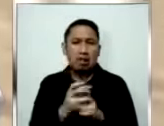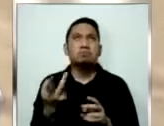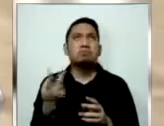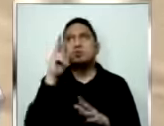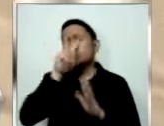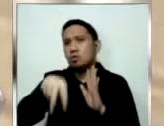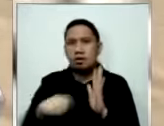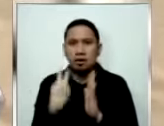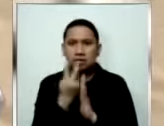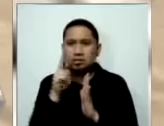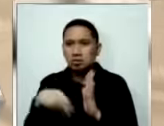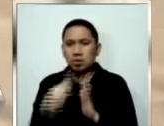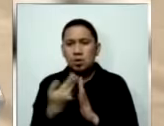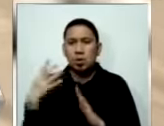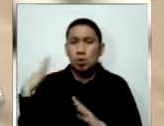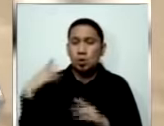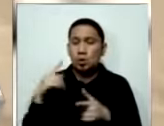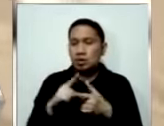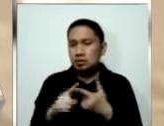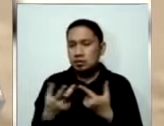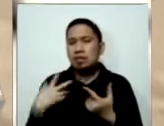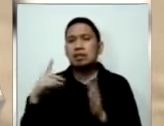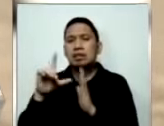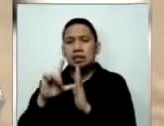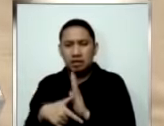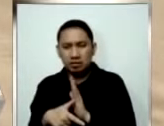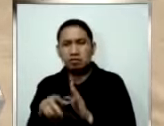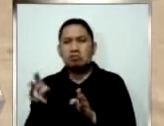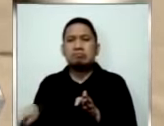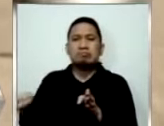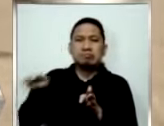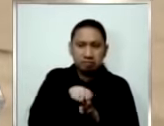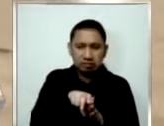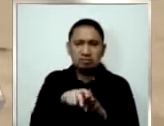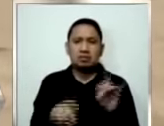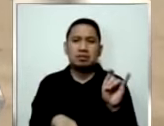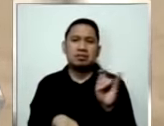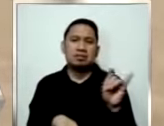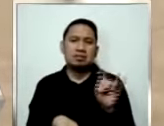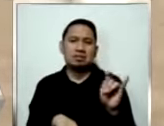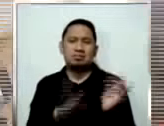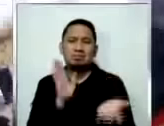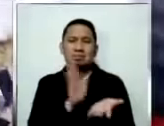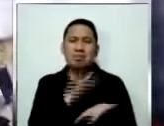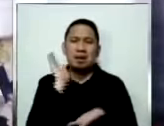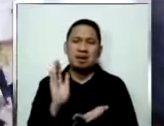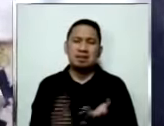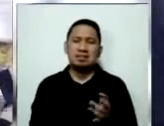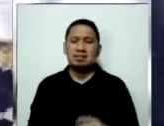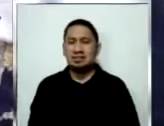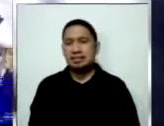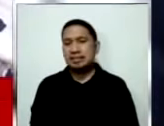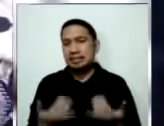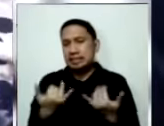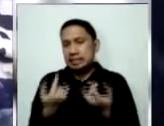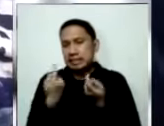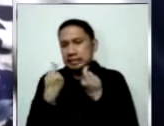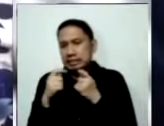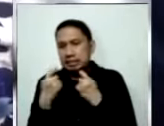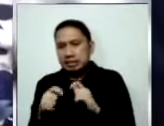Sa huli, sumakay na lang siya ng taxi kahit magastos. Always naman taxi. Ngayon lang ako nag-try na magbasana